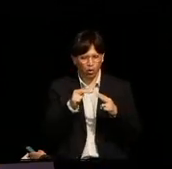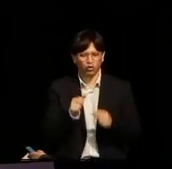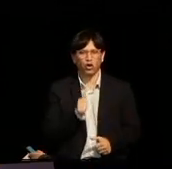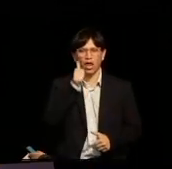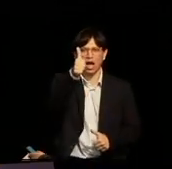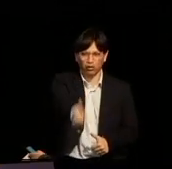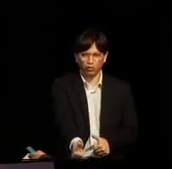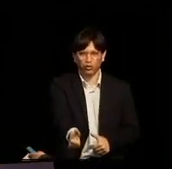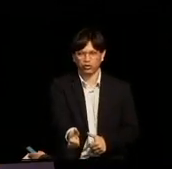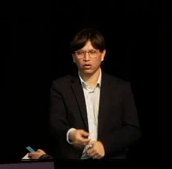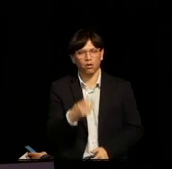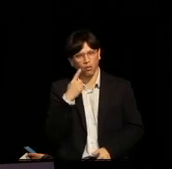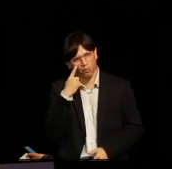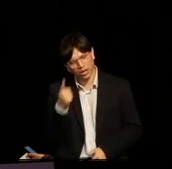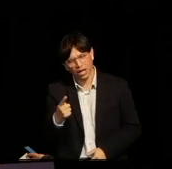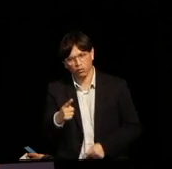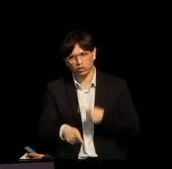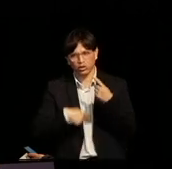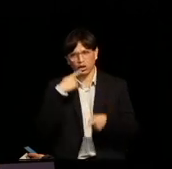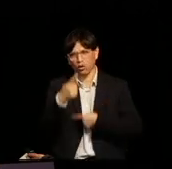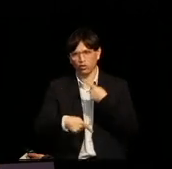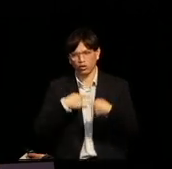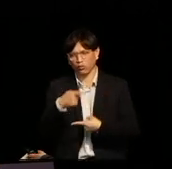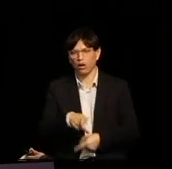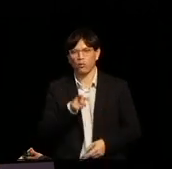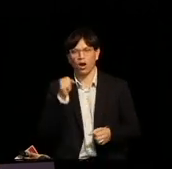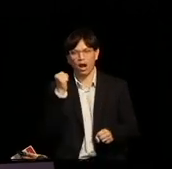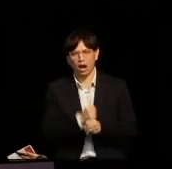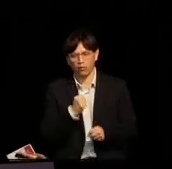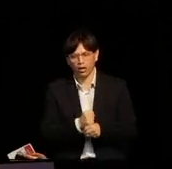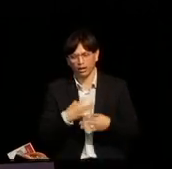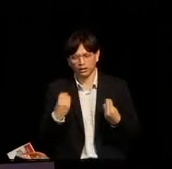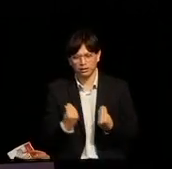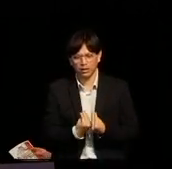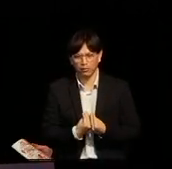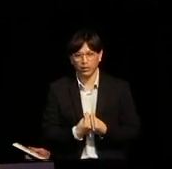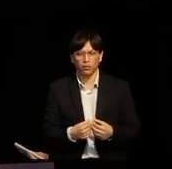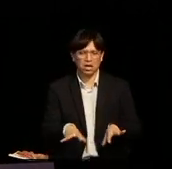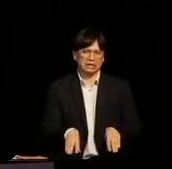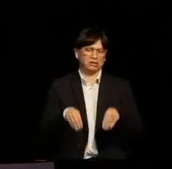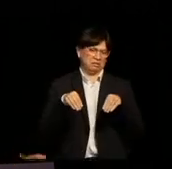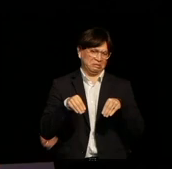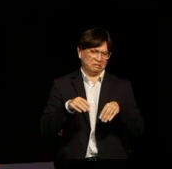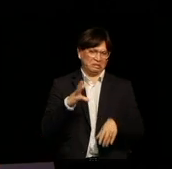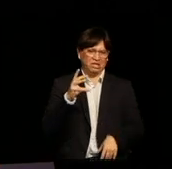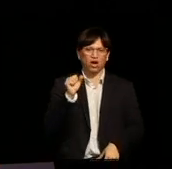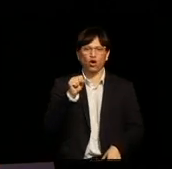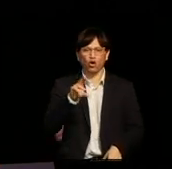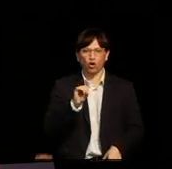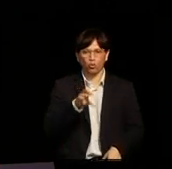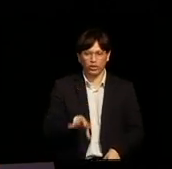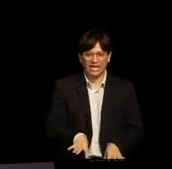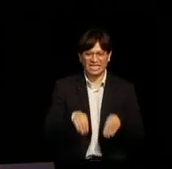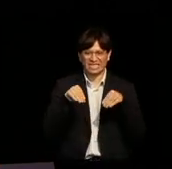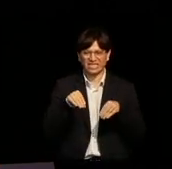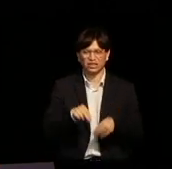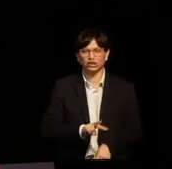aggiustiamo vediamo cioè continuiamo a lavorare su questa cosa poi è arrivato il covid a inizio 2020 quindi